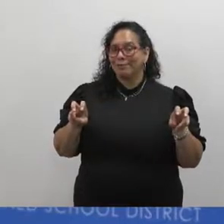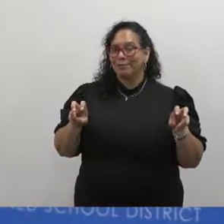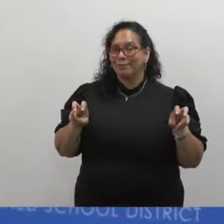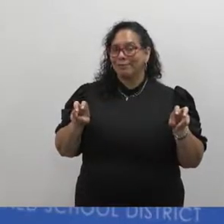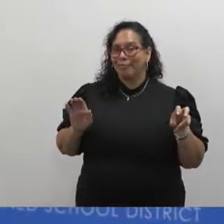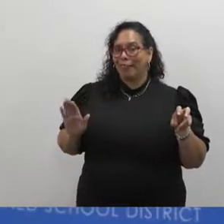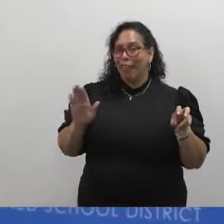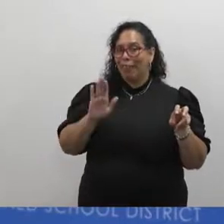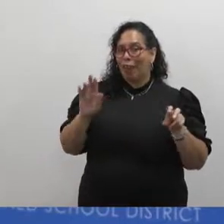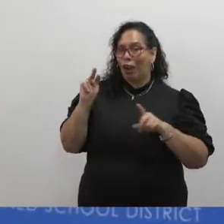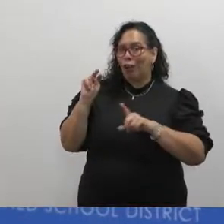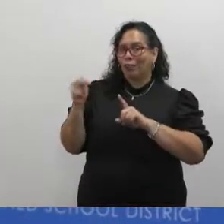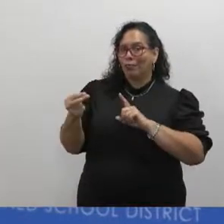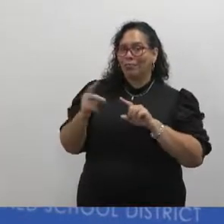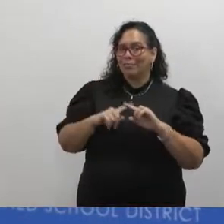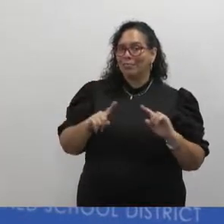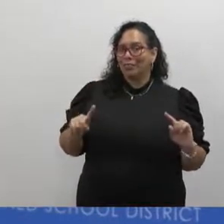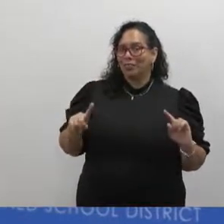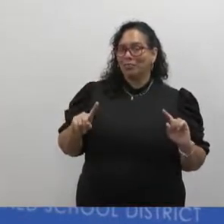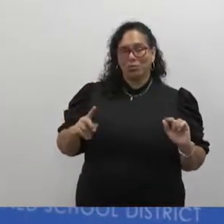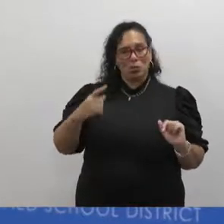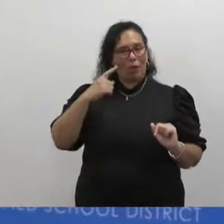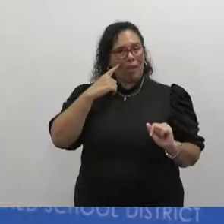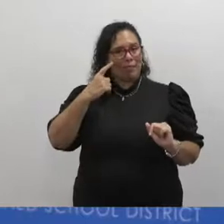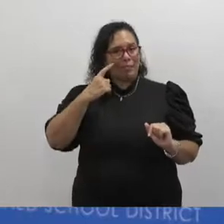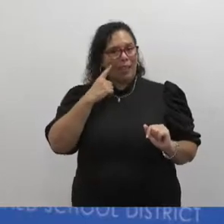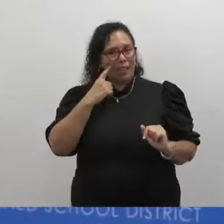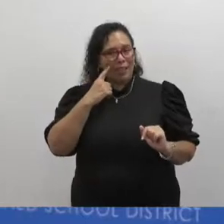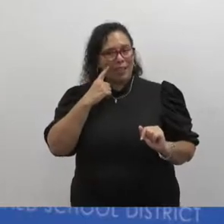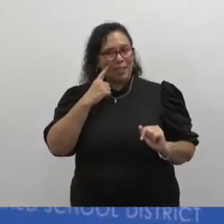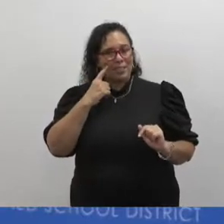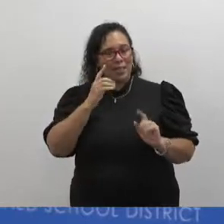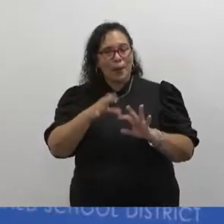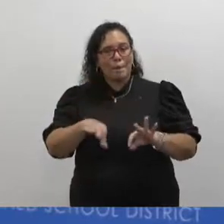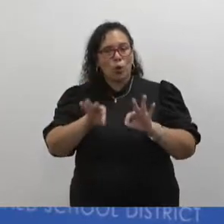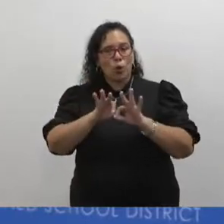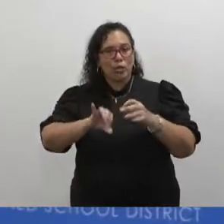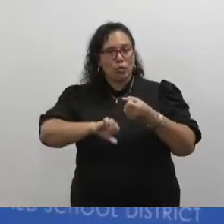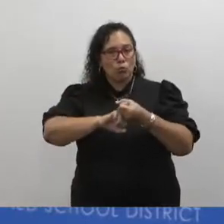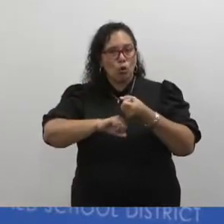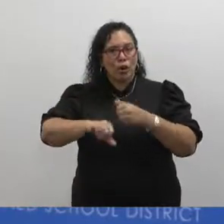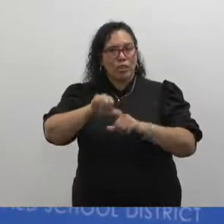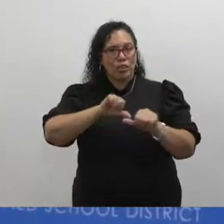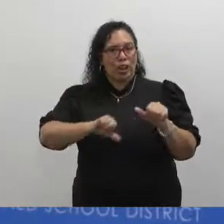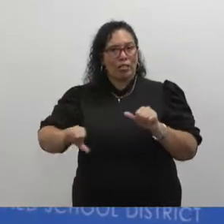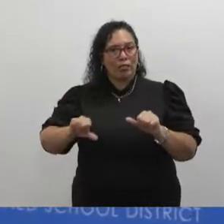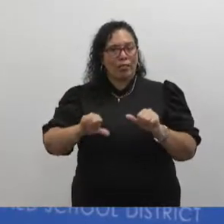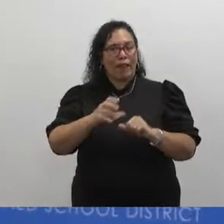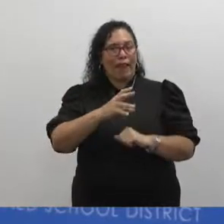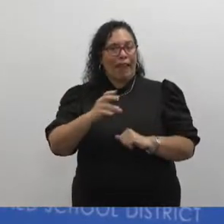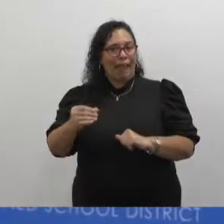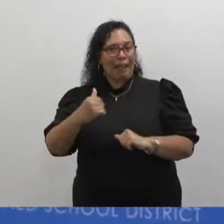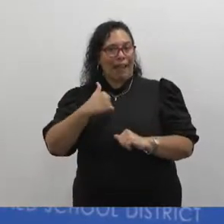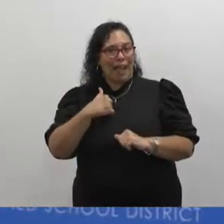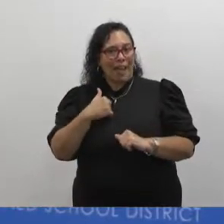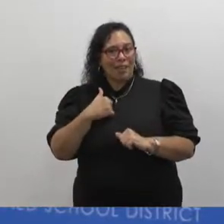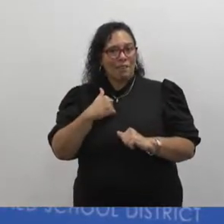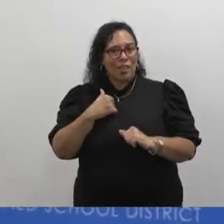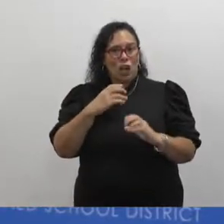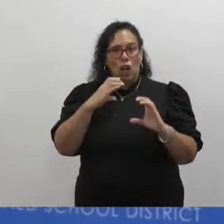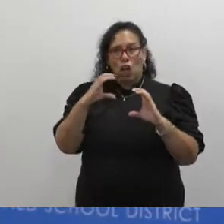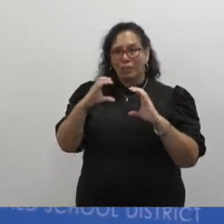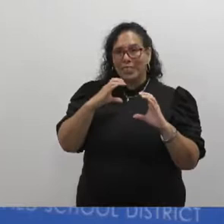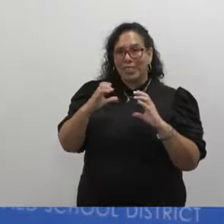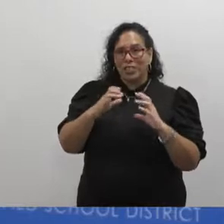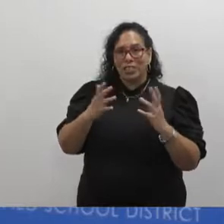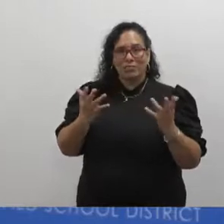chung phu hả cần chọn lại cái mơ nưng về miền tô sơn á đây bị tô sơn á về ai chia play khnì đầm bay cầm control khnì tập